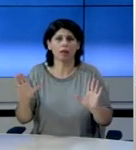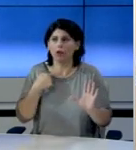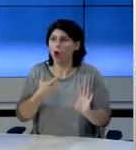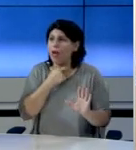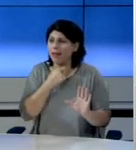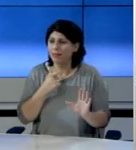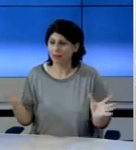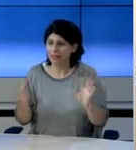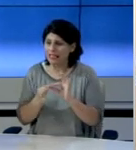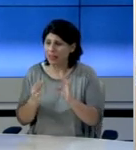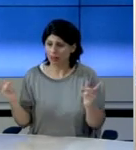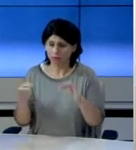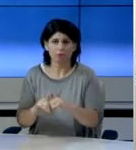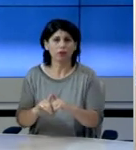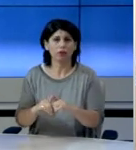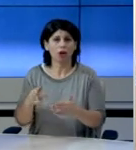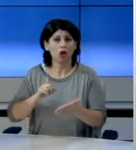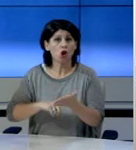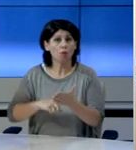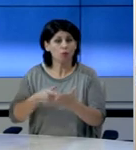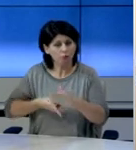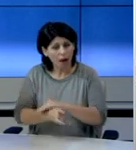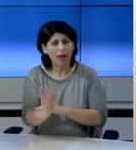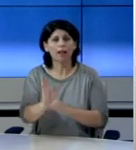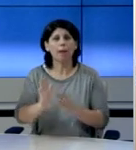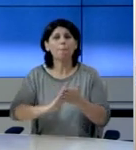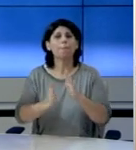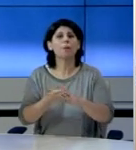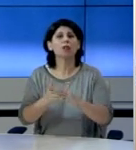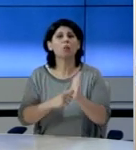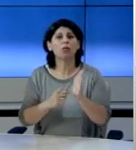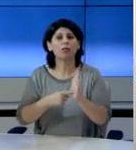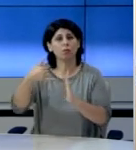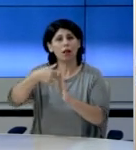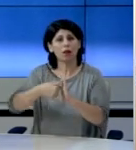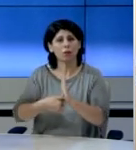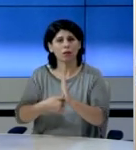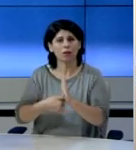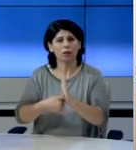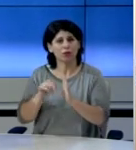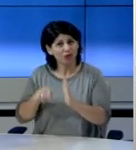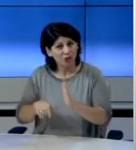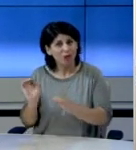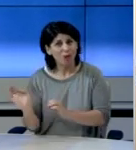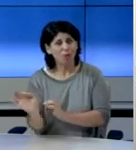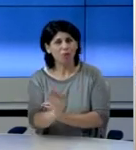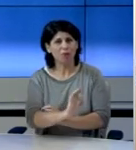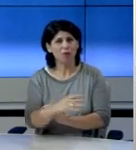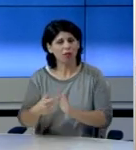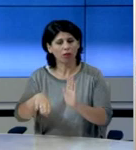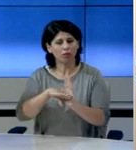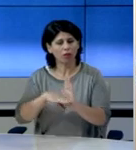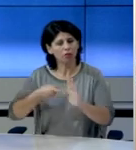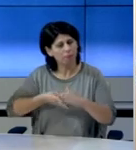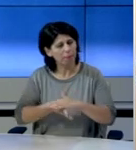και νομοθετούσανε με πράξη νομοθετικού περιεχομένου, νομοθετώντας μέσα στην πανδημία διάταξη εξυπηρέτησης με την οποία,